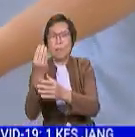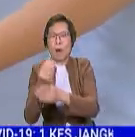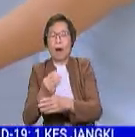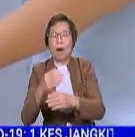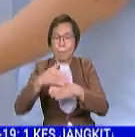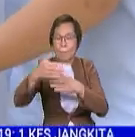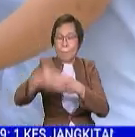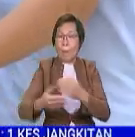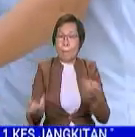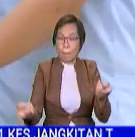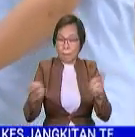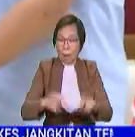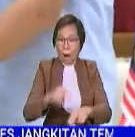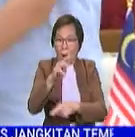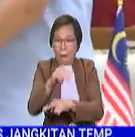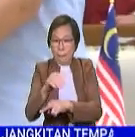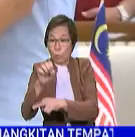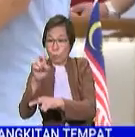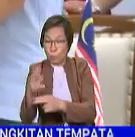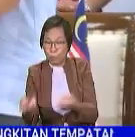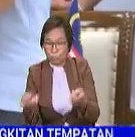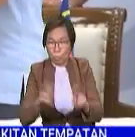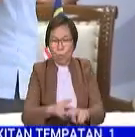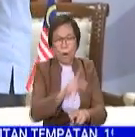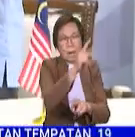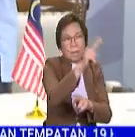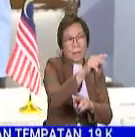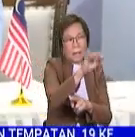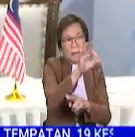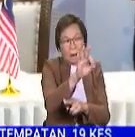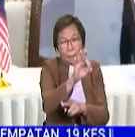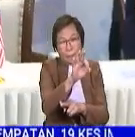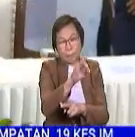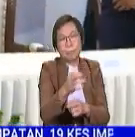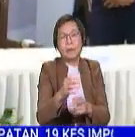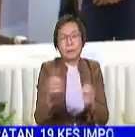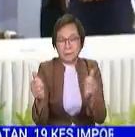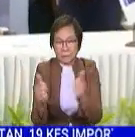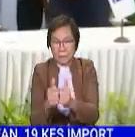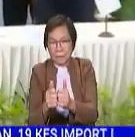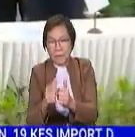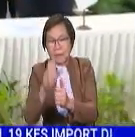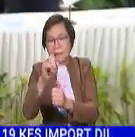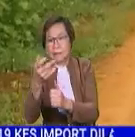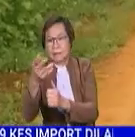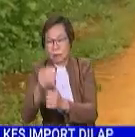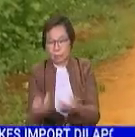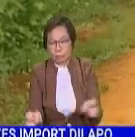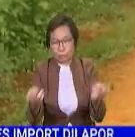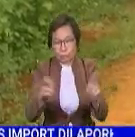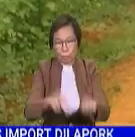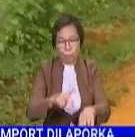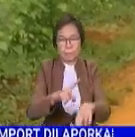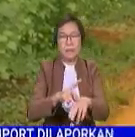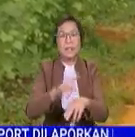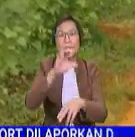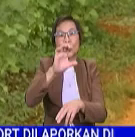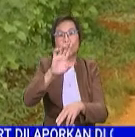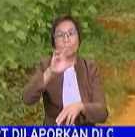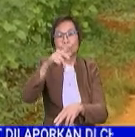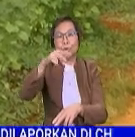selepas majelis menandatangani memorandum kesepahaman antara kena franchiseglobal sendirian berhad terkirim berhak di cuping please